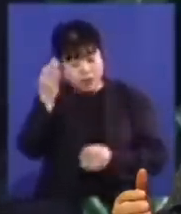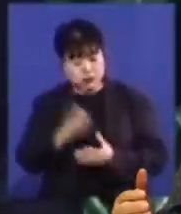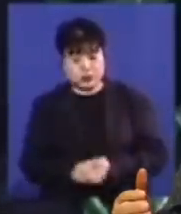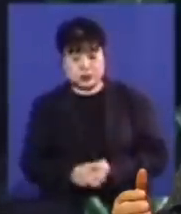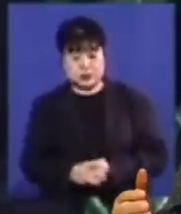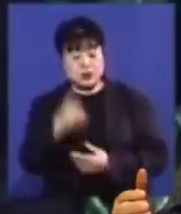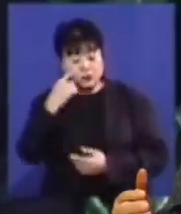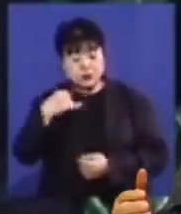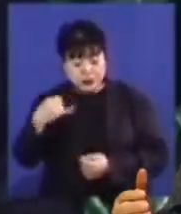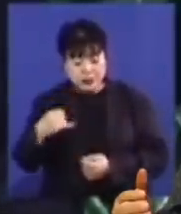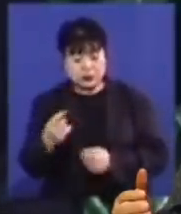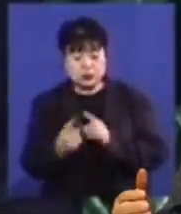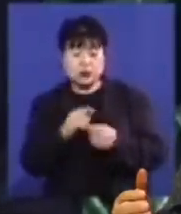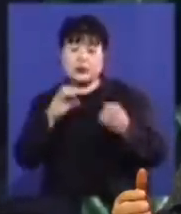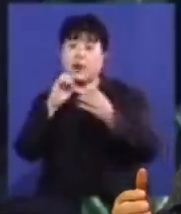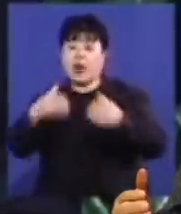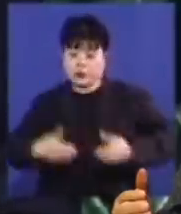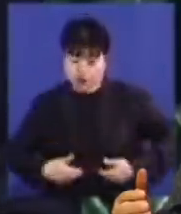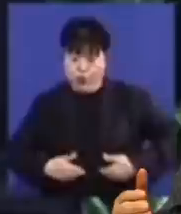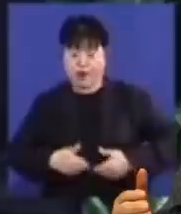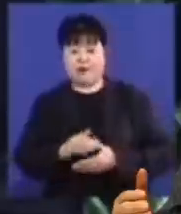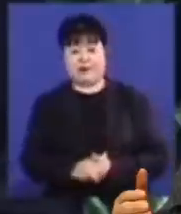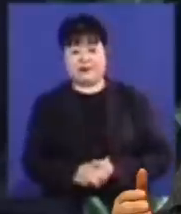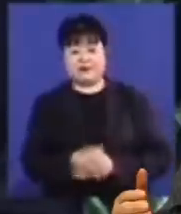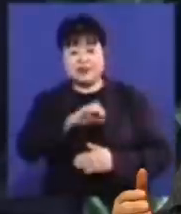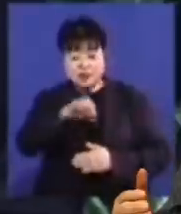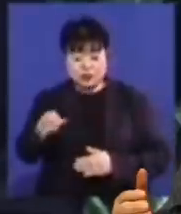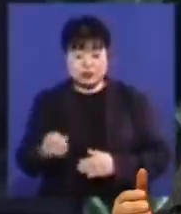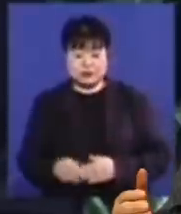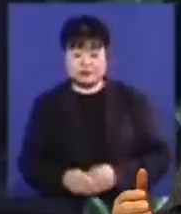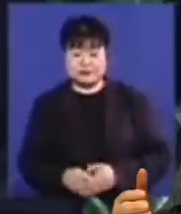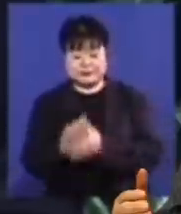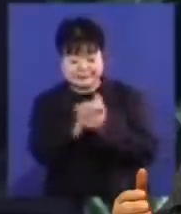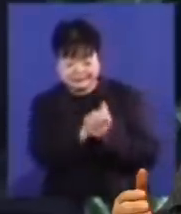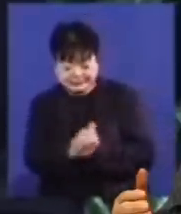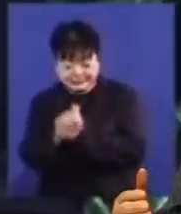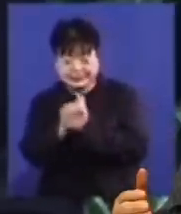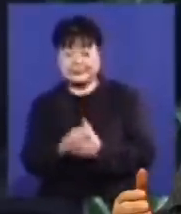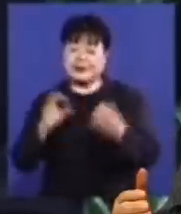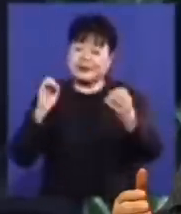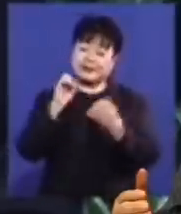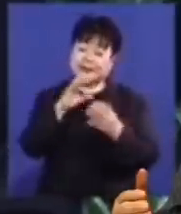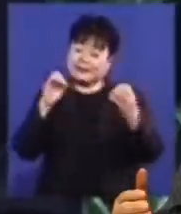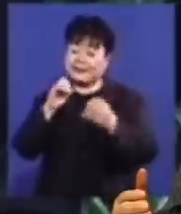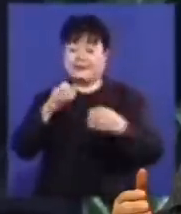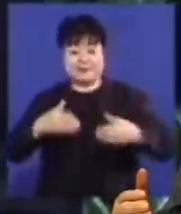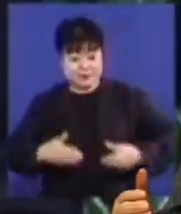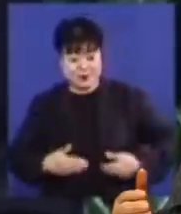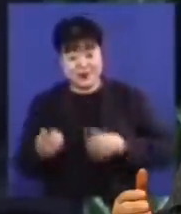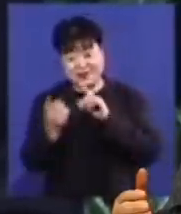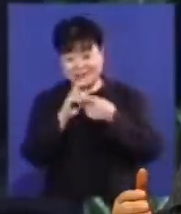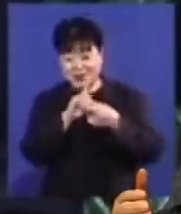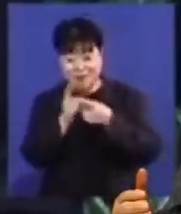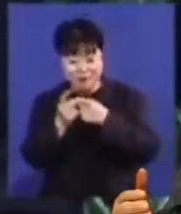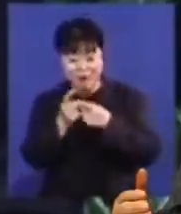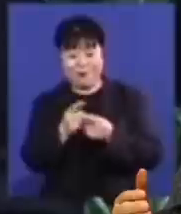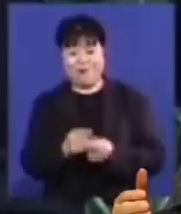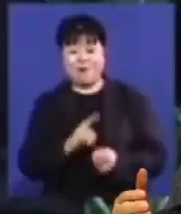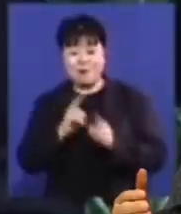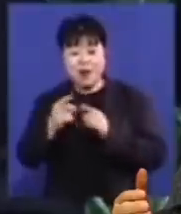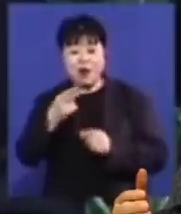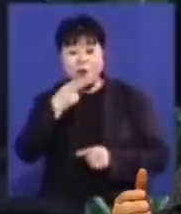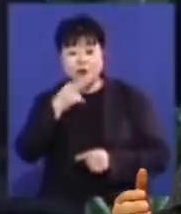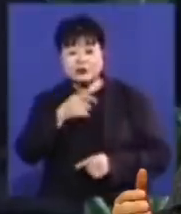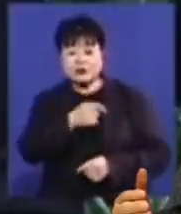부모 자식 간에도 대화를 하고 이웃 간에도 친해지려면 계속 대화를 해야 돼요. 서로 말을 하지